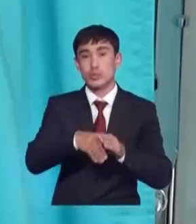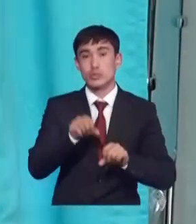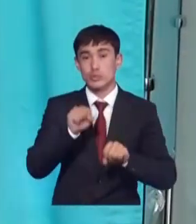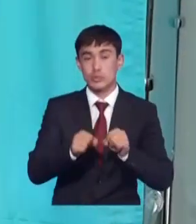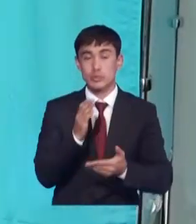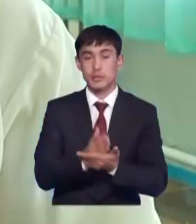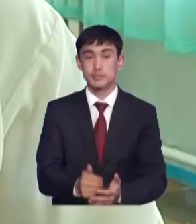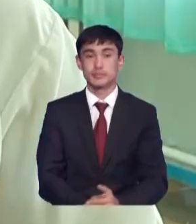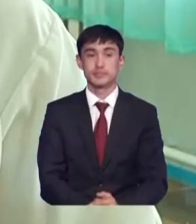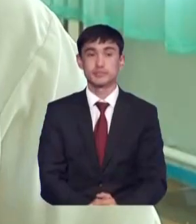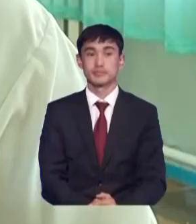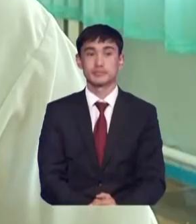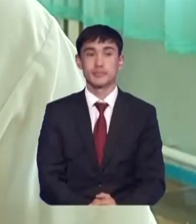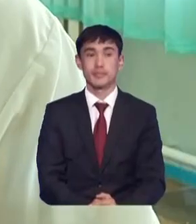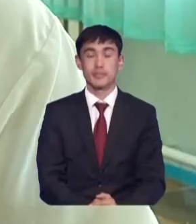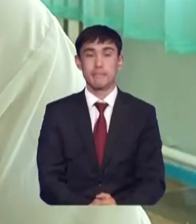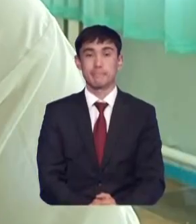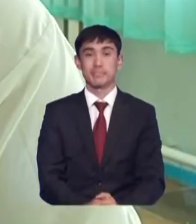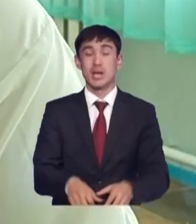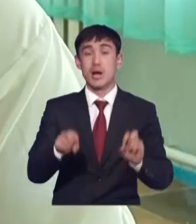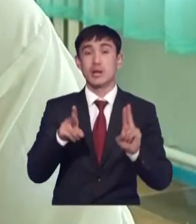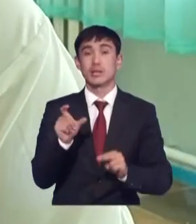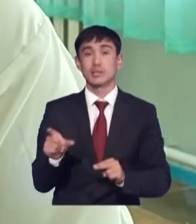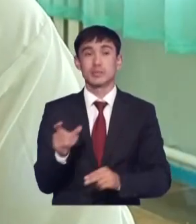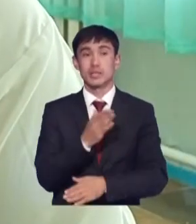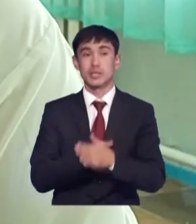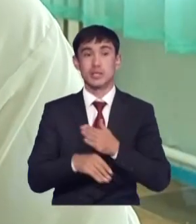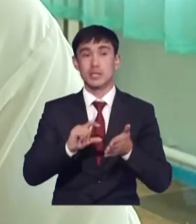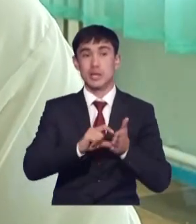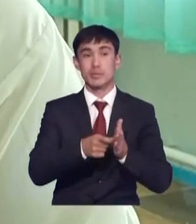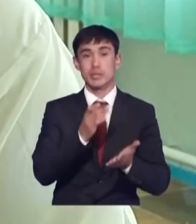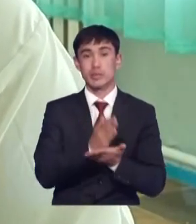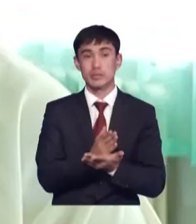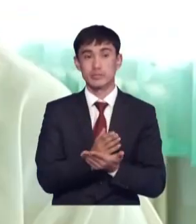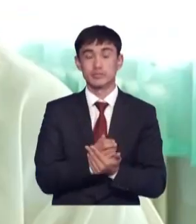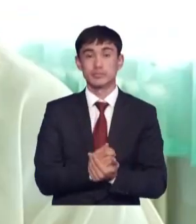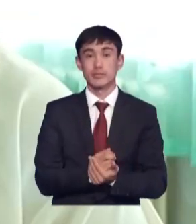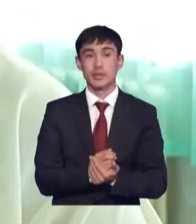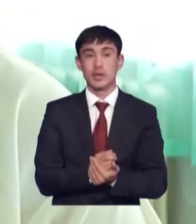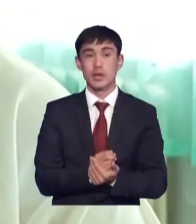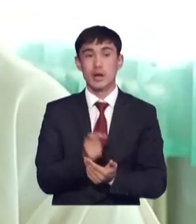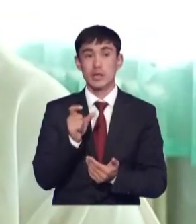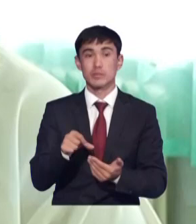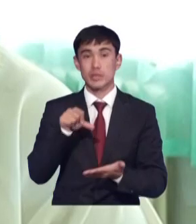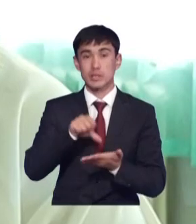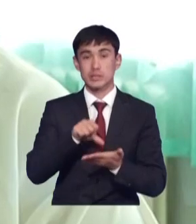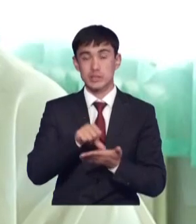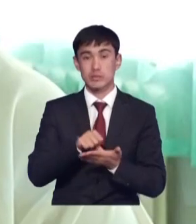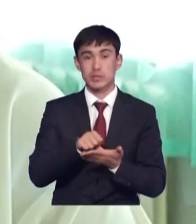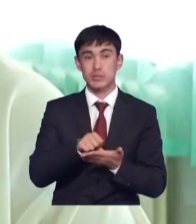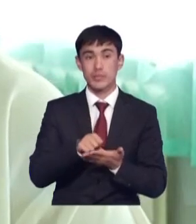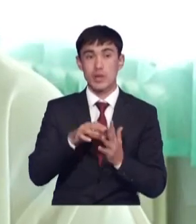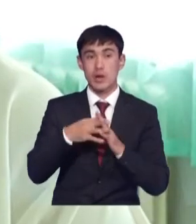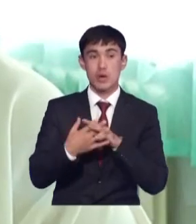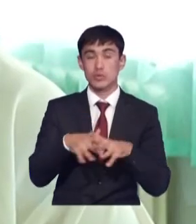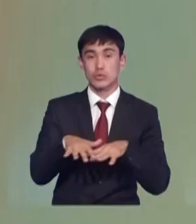мүмкіндік туғызбақ. Арнайы адамдарға арналған кабина бар, және екі кабина тұр. Адамдар атсалысып жатыр, ауыл